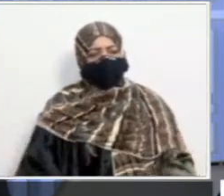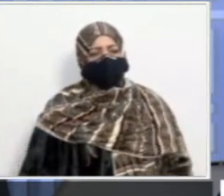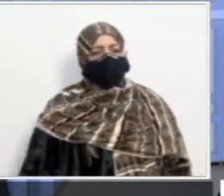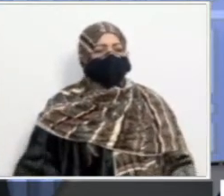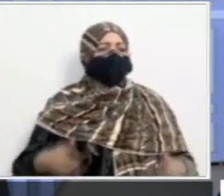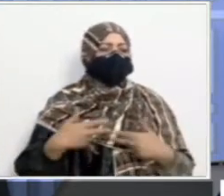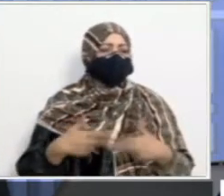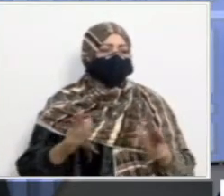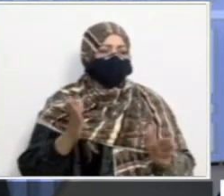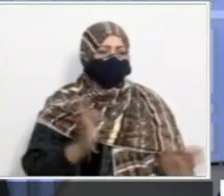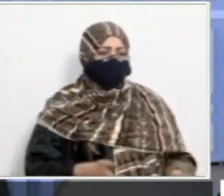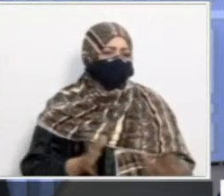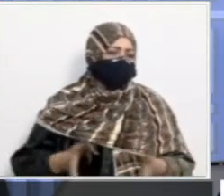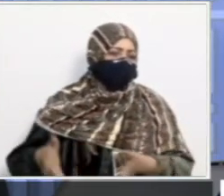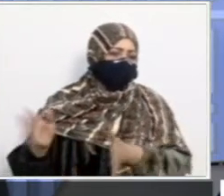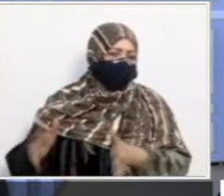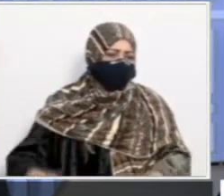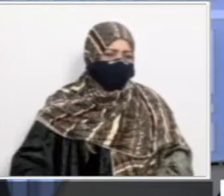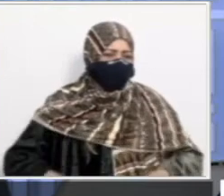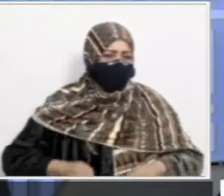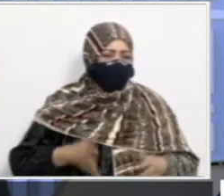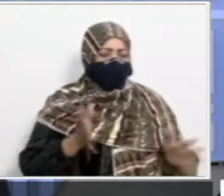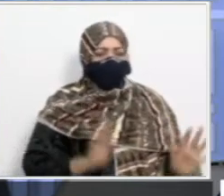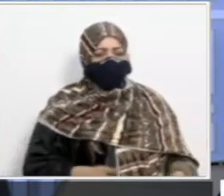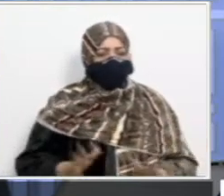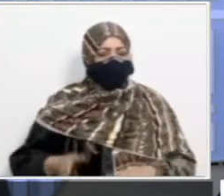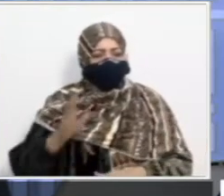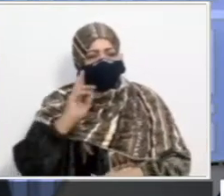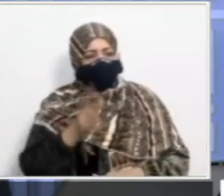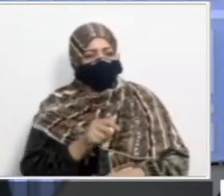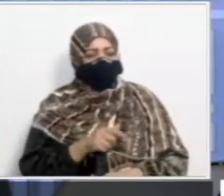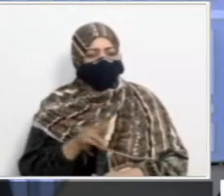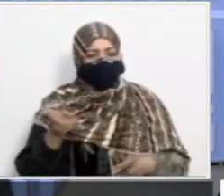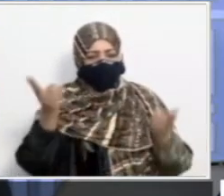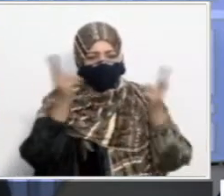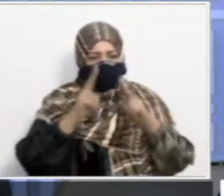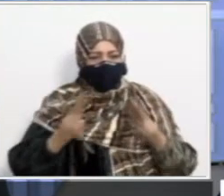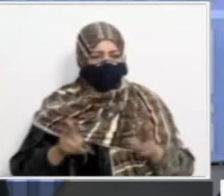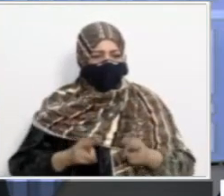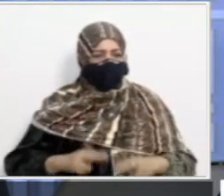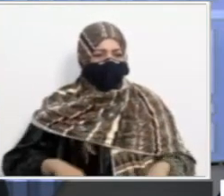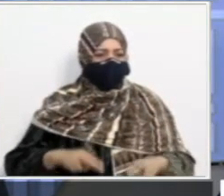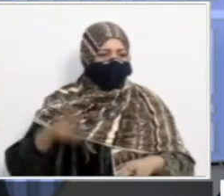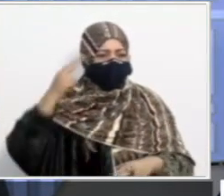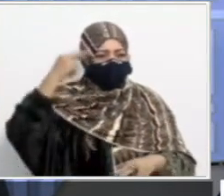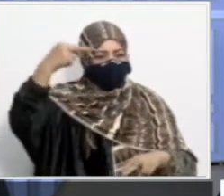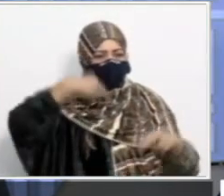ولم يعني يصف جسدها ولا يشف ما تحته فلا بأس به. أما إذا كان